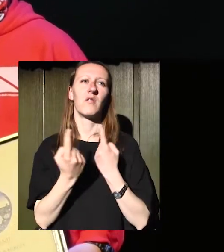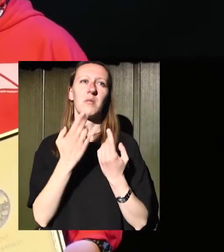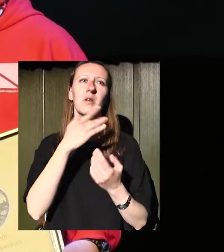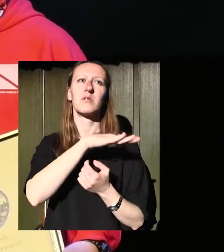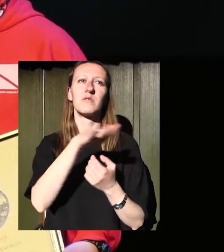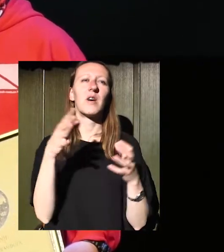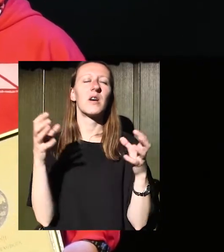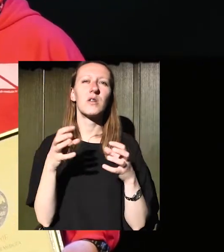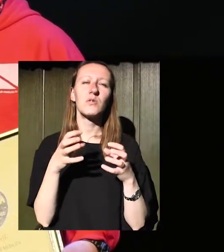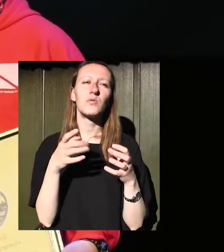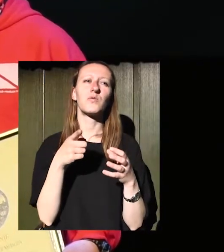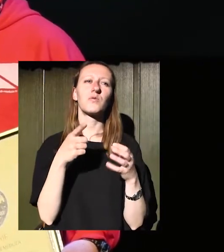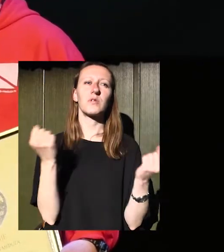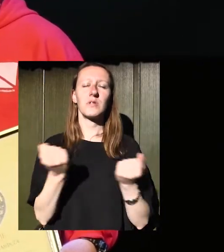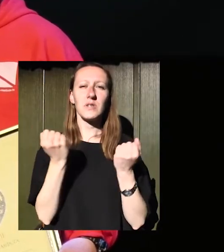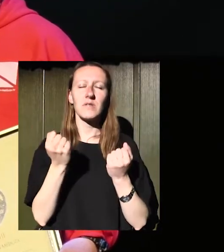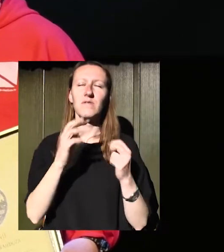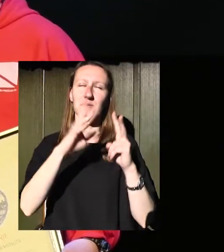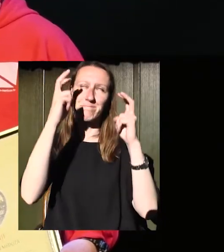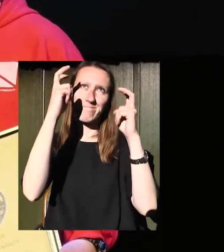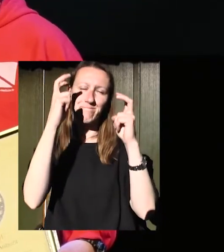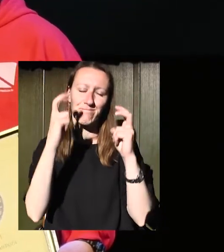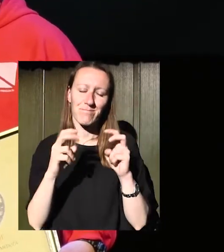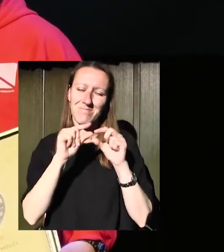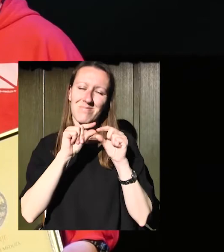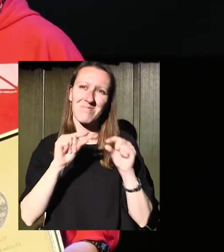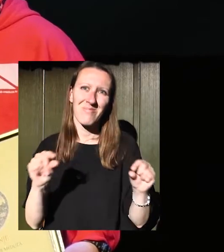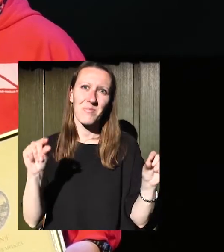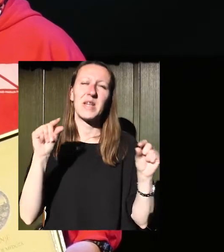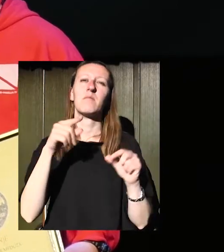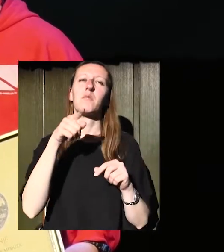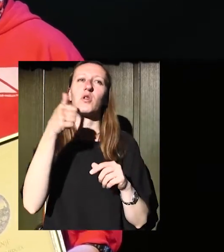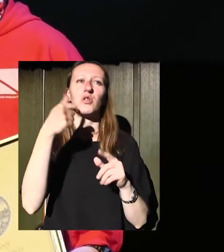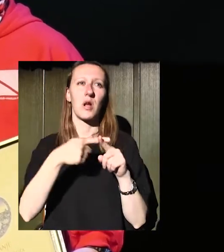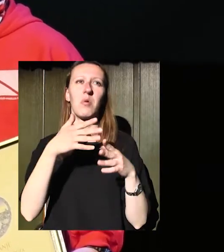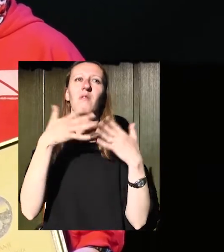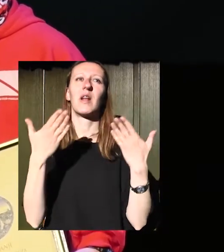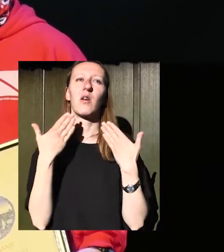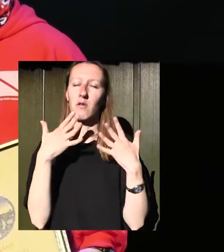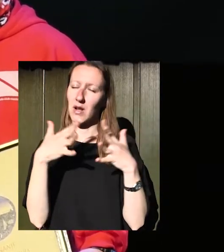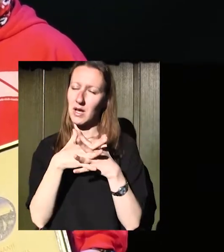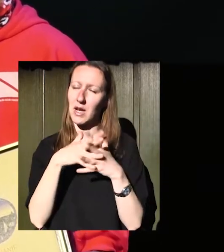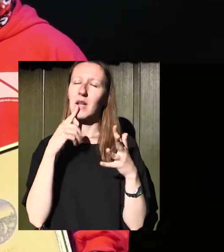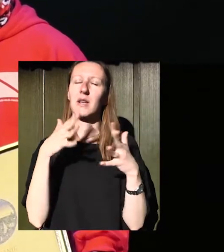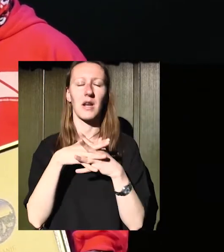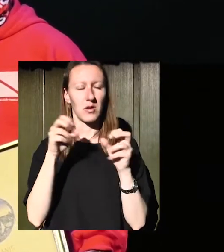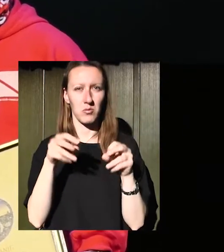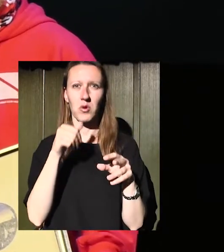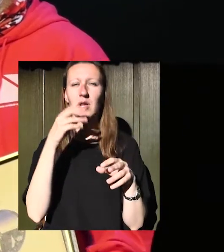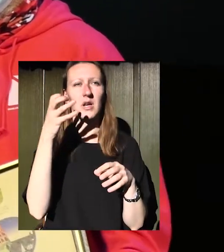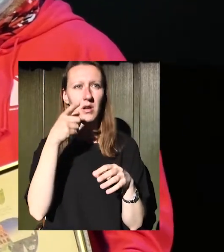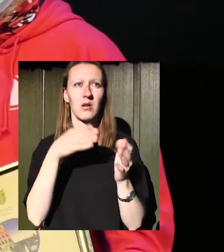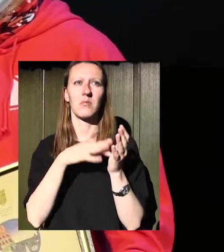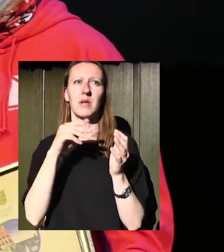ovo doba kad su sve društvene aktivnosti svedene na ovaj minimum, tako da još jednom veliko hvala gradu Puli